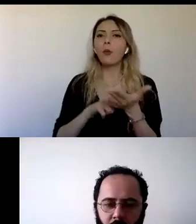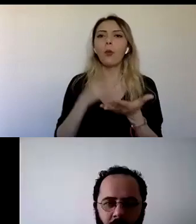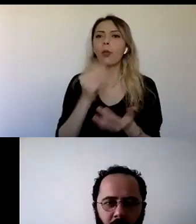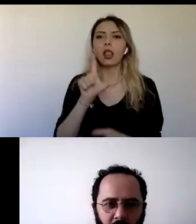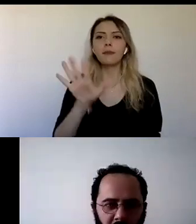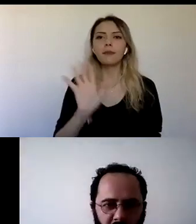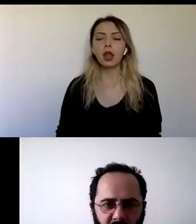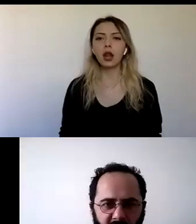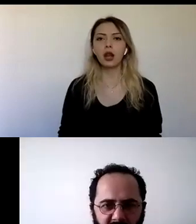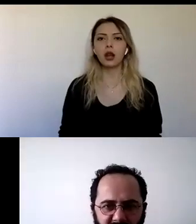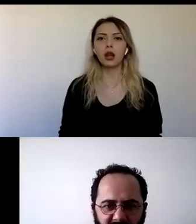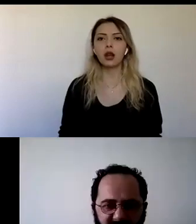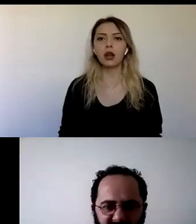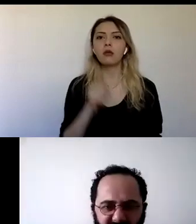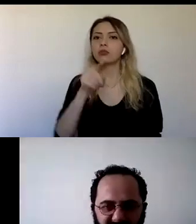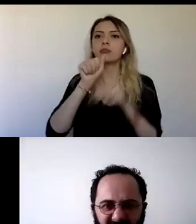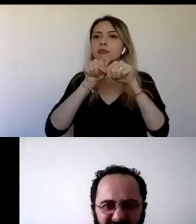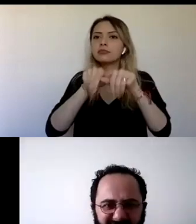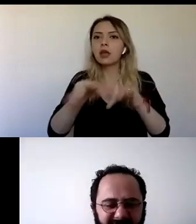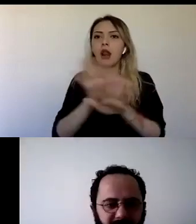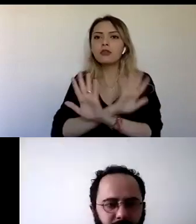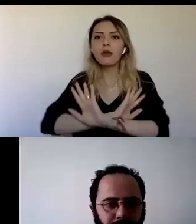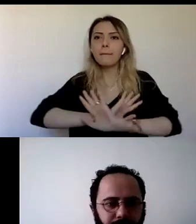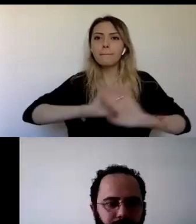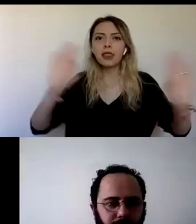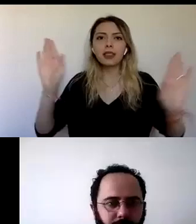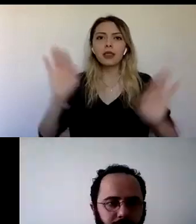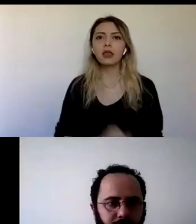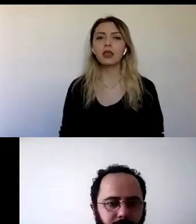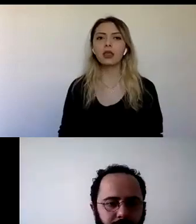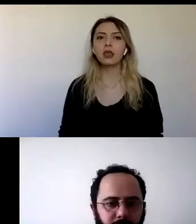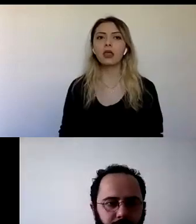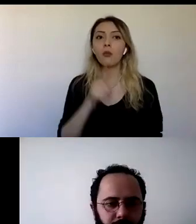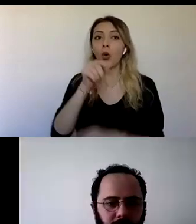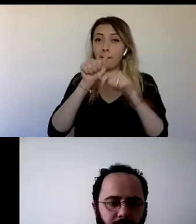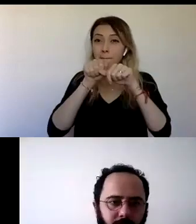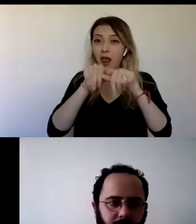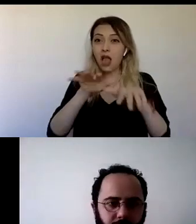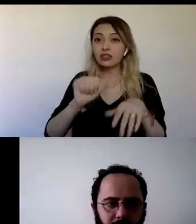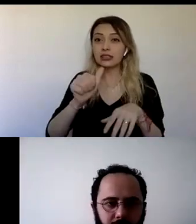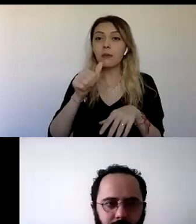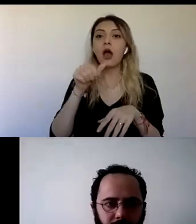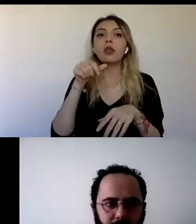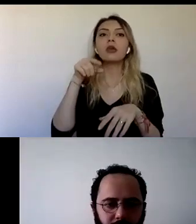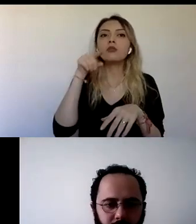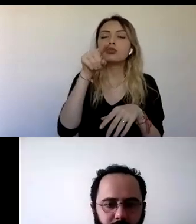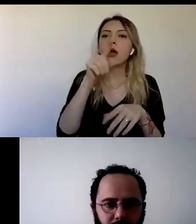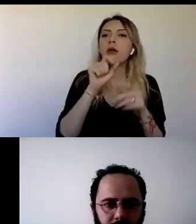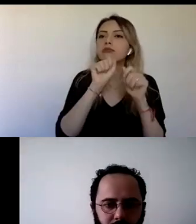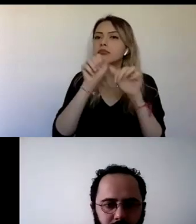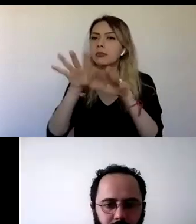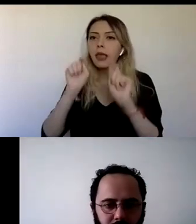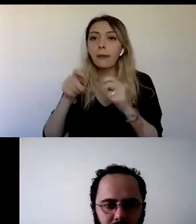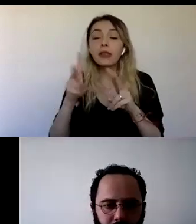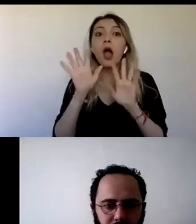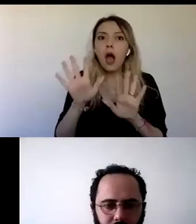bu yayınladığım içerik paylaştığım linkten herkese erişilebilir durumda. Ama bunu kimin yayınladığı, ne zaman, nerede